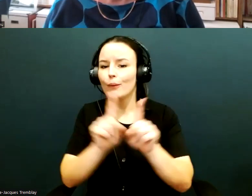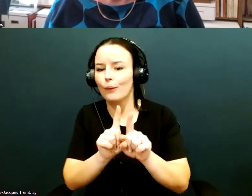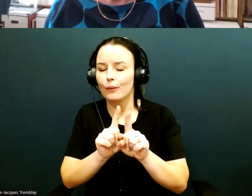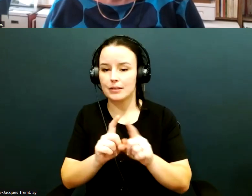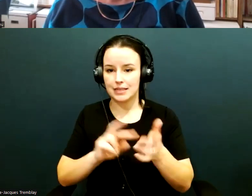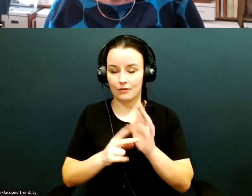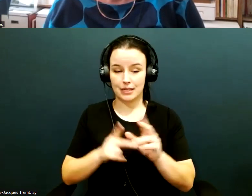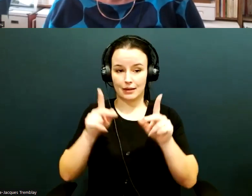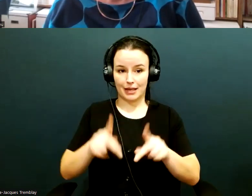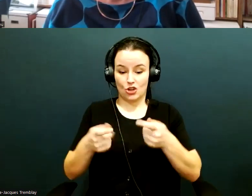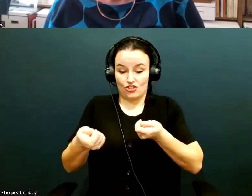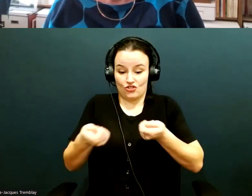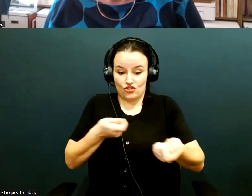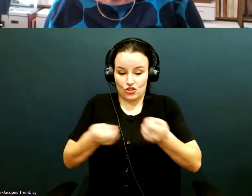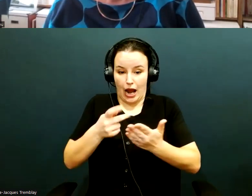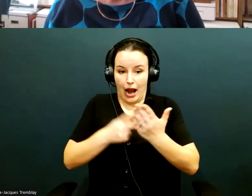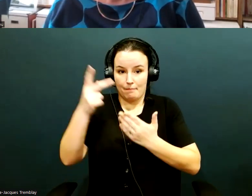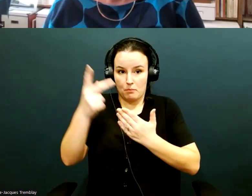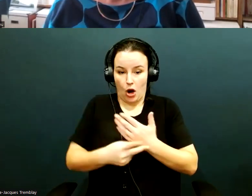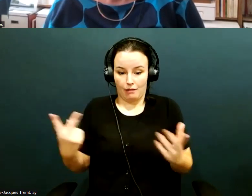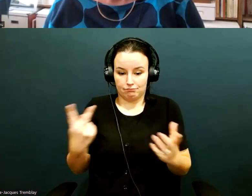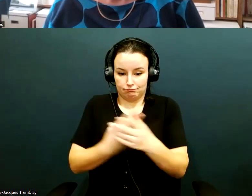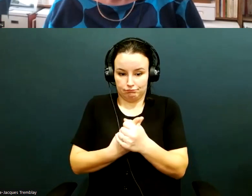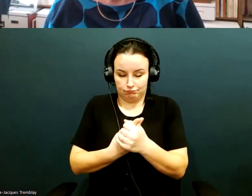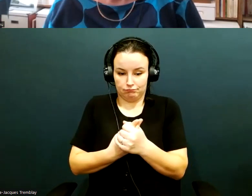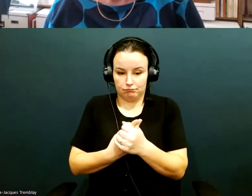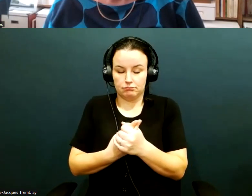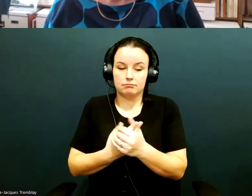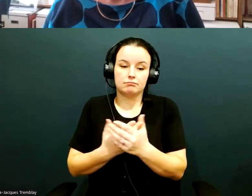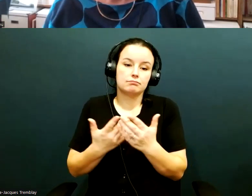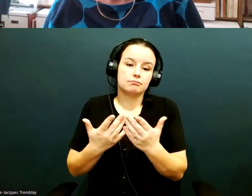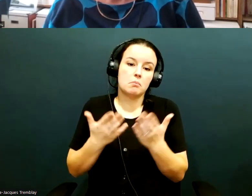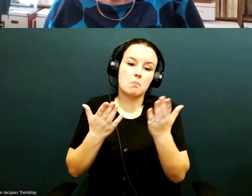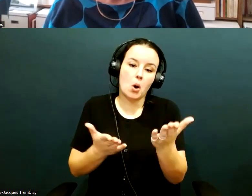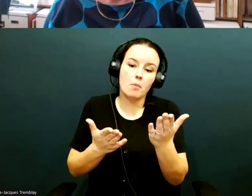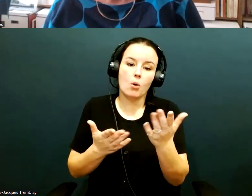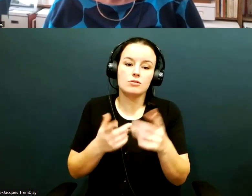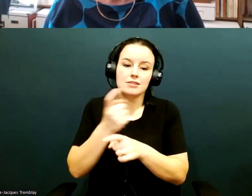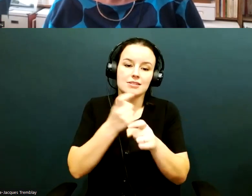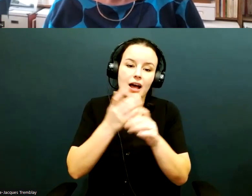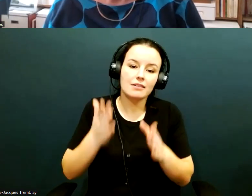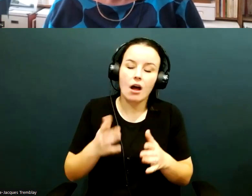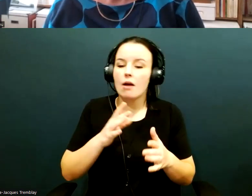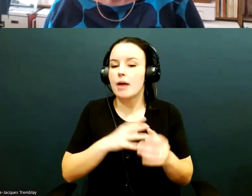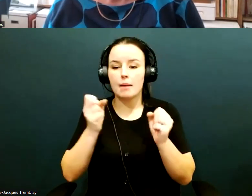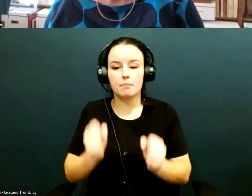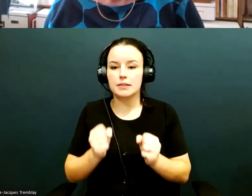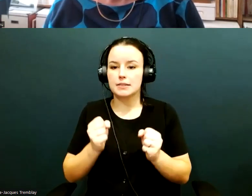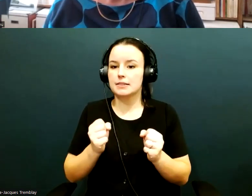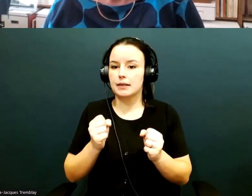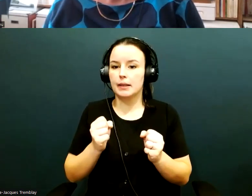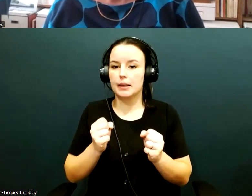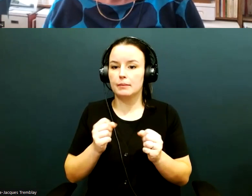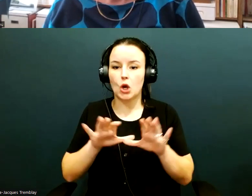se charge de gérer ce pairage-là, donc on propose que ce soit les membres de la direction, mais ça peut être dans certaines